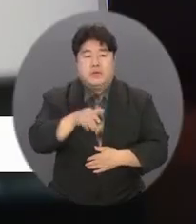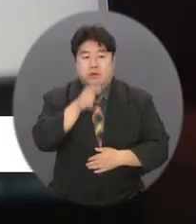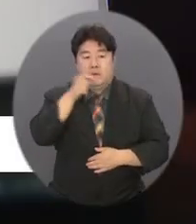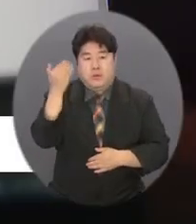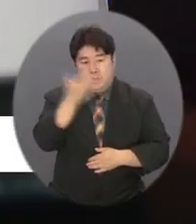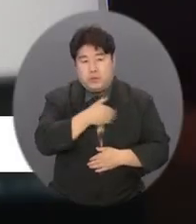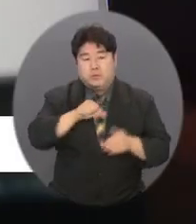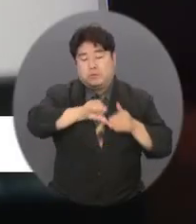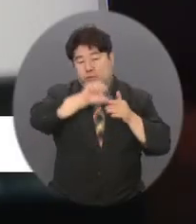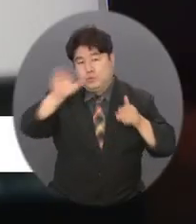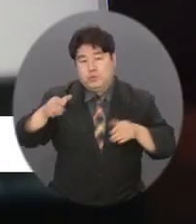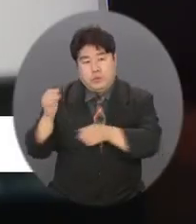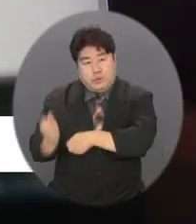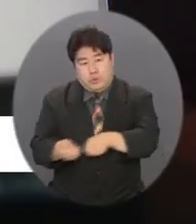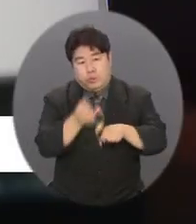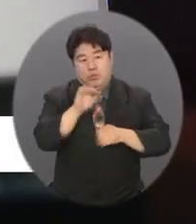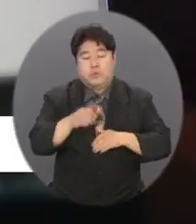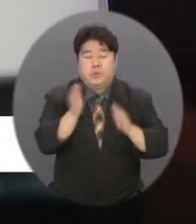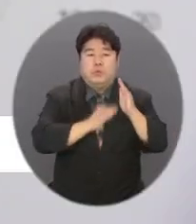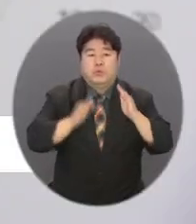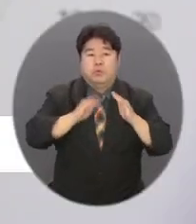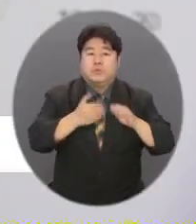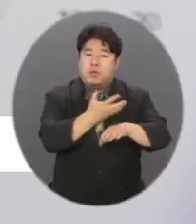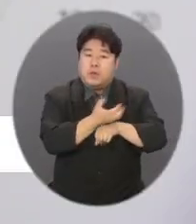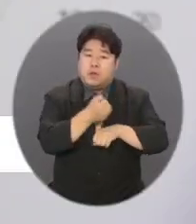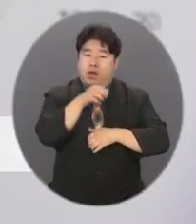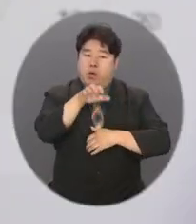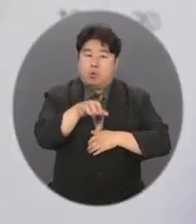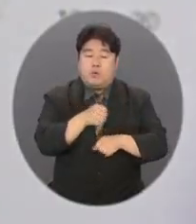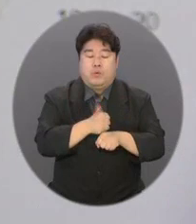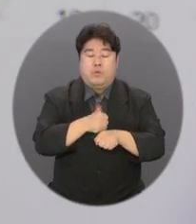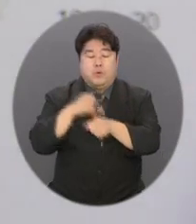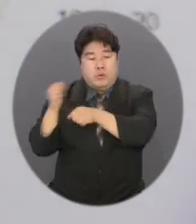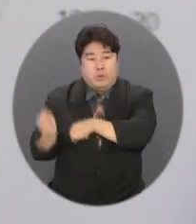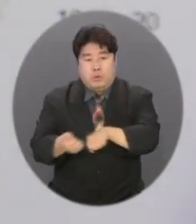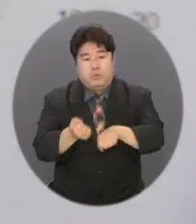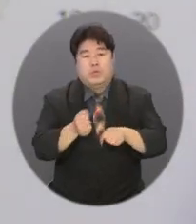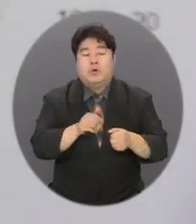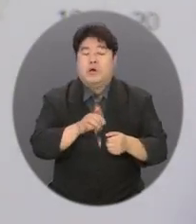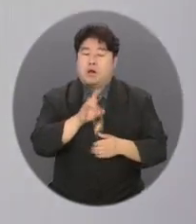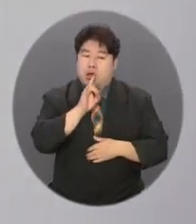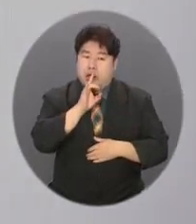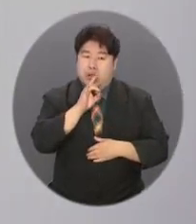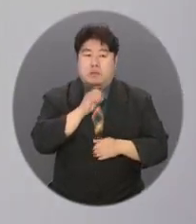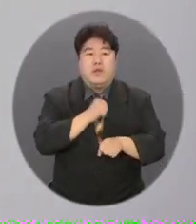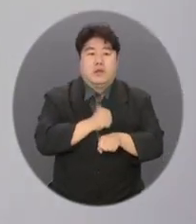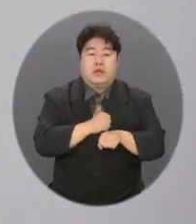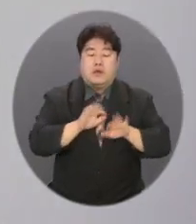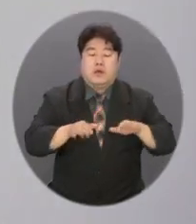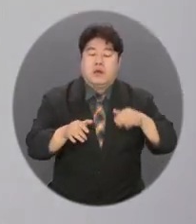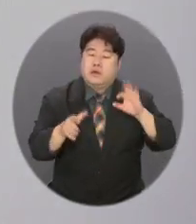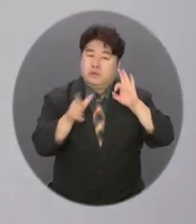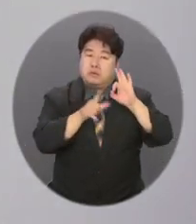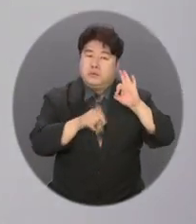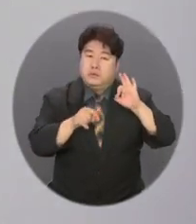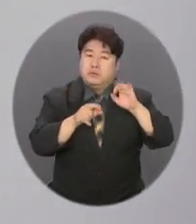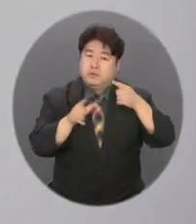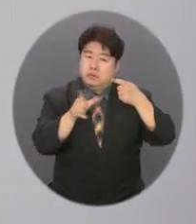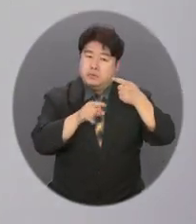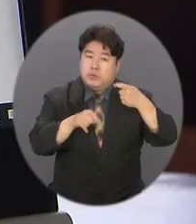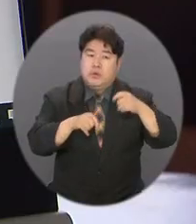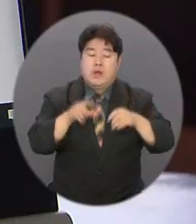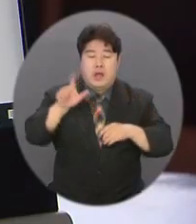여수의 한 유명 골프장 의 공식 예약 페이지 골프만 이용한 의 상품은 이번 따른 단하루 빼고는 모두